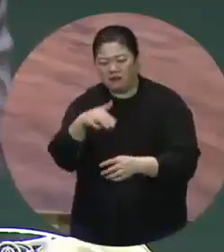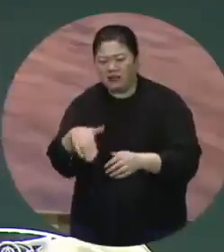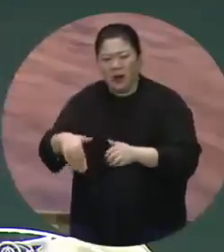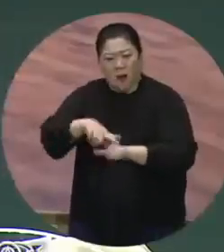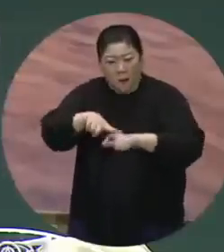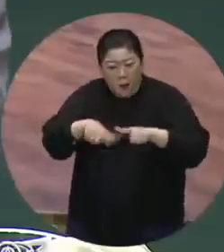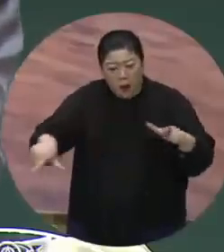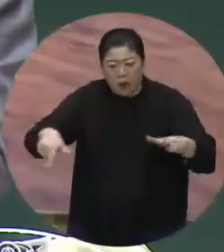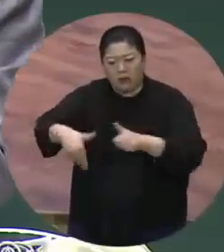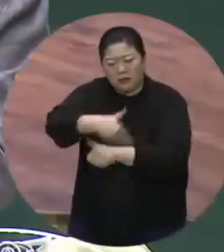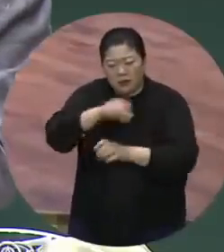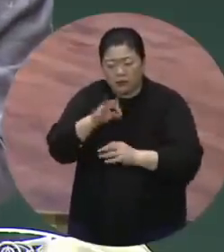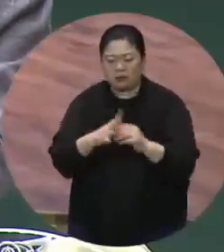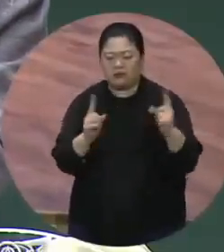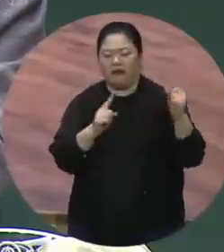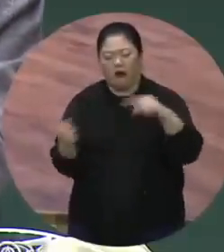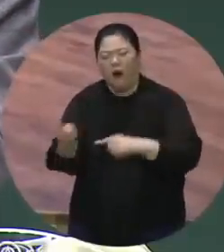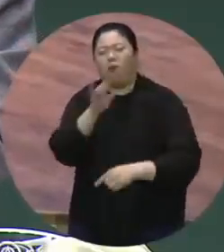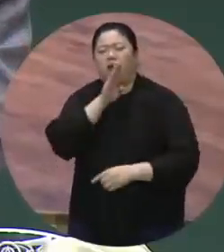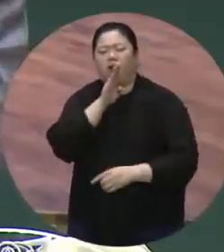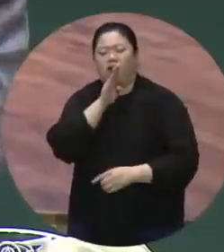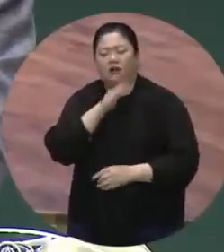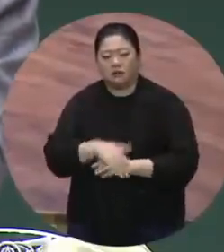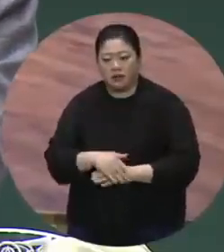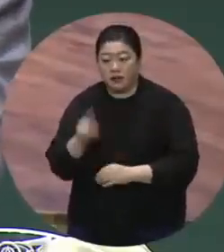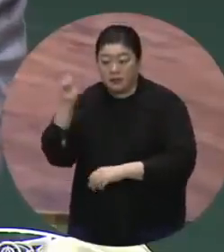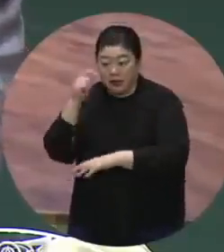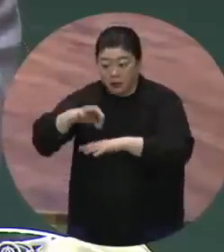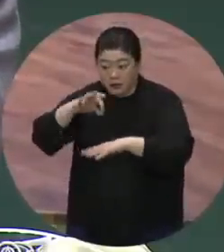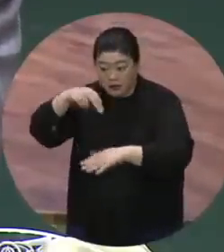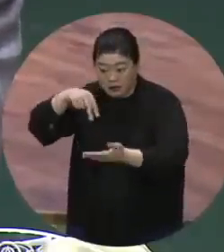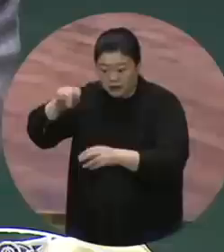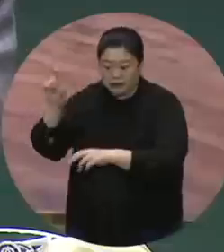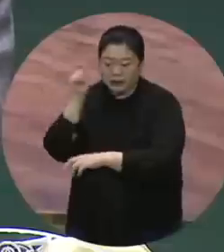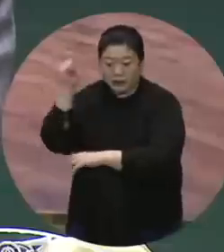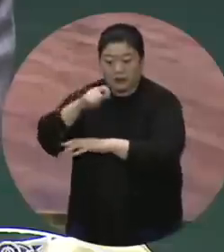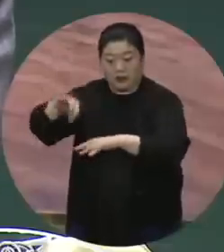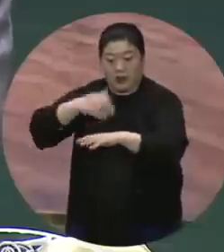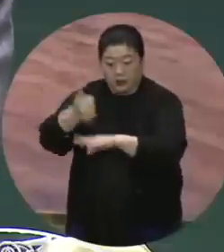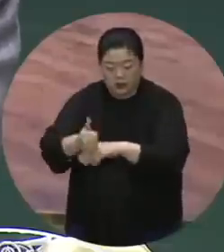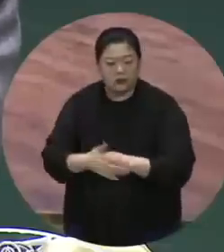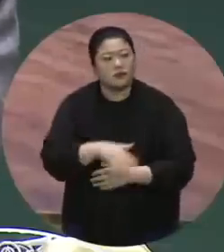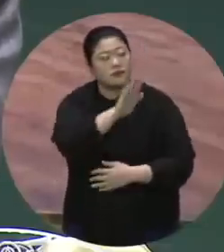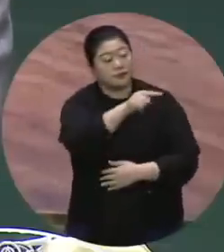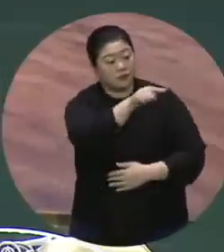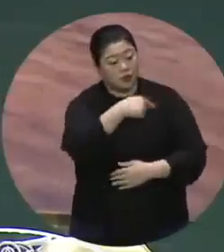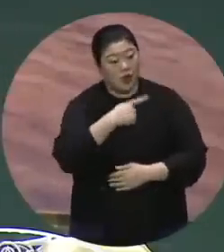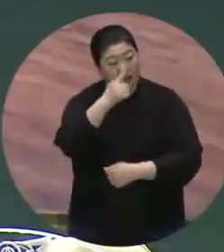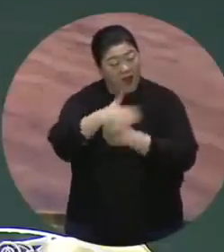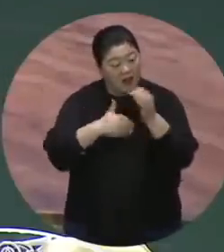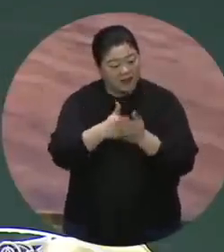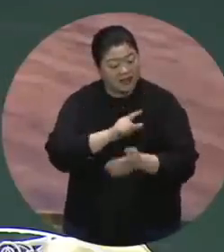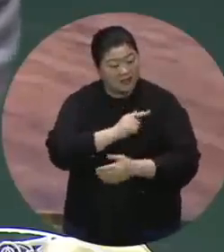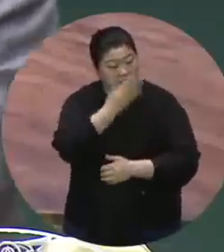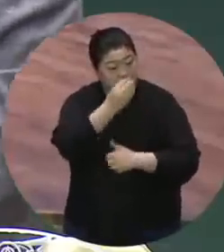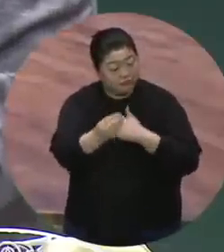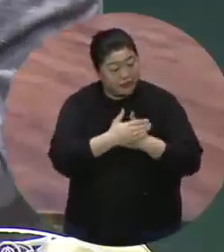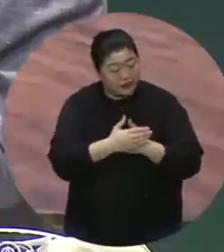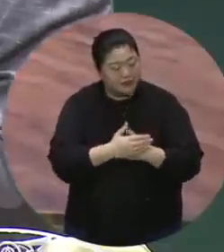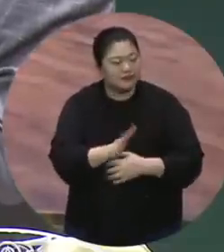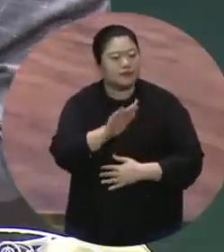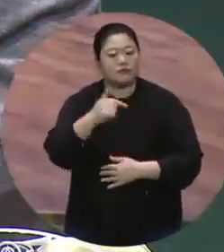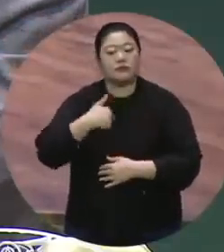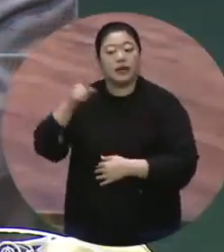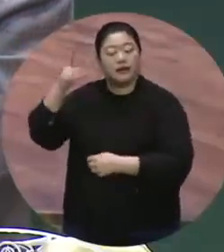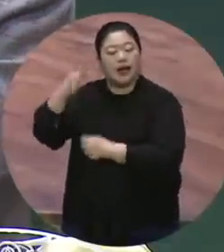네 덩치로 나오지만 나는 네가 모독하는 예수 망군의 여호와 하나님으로 나간다.